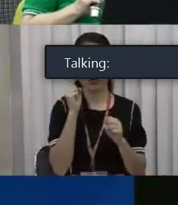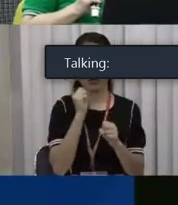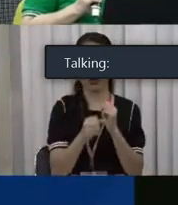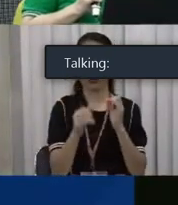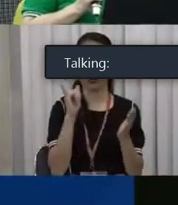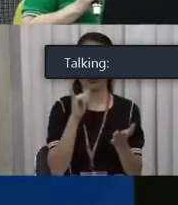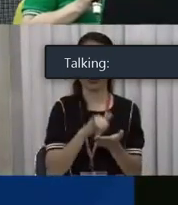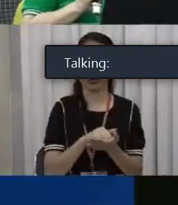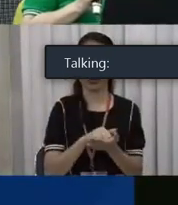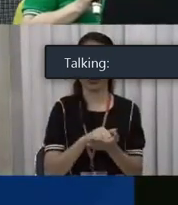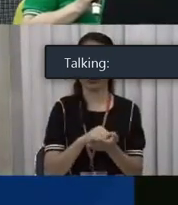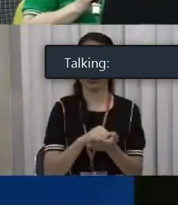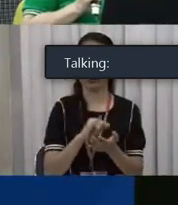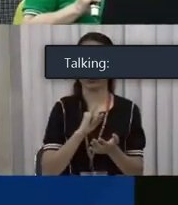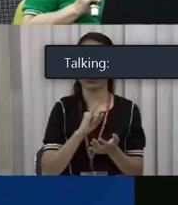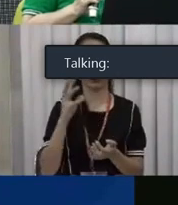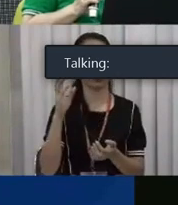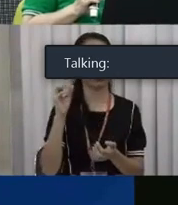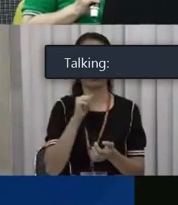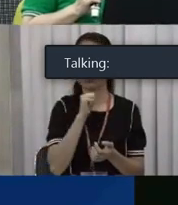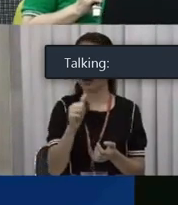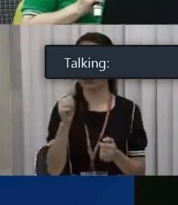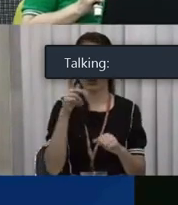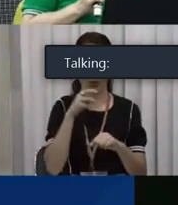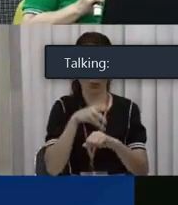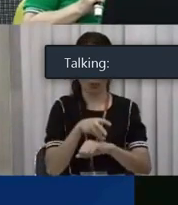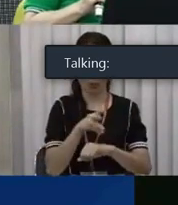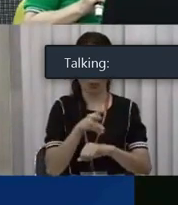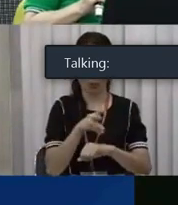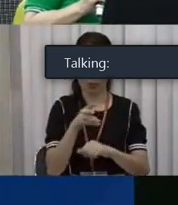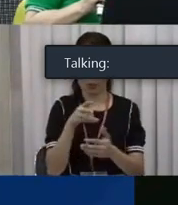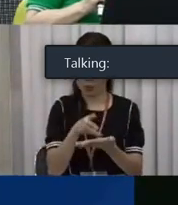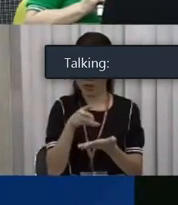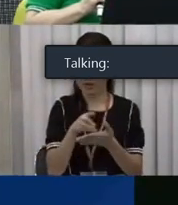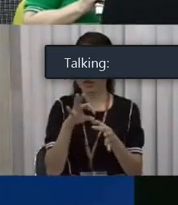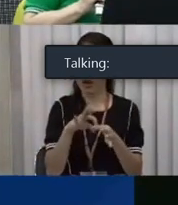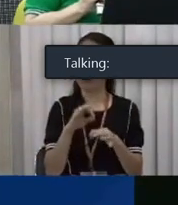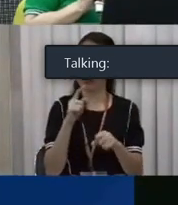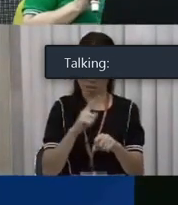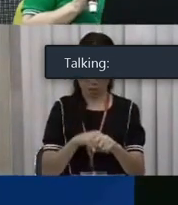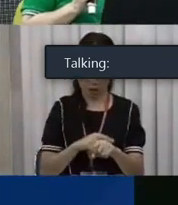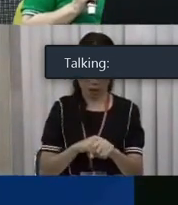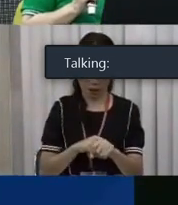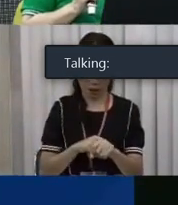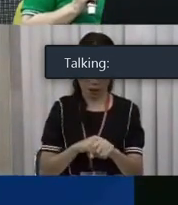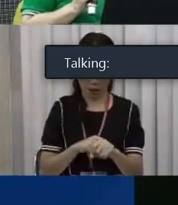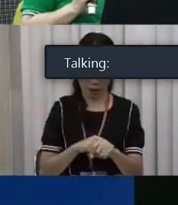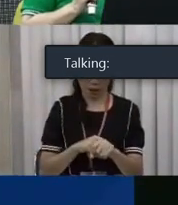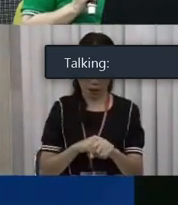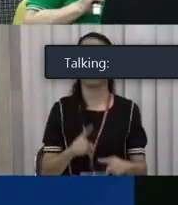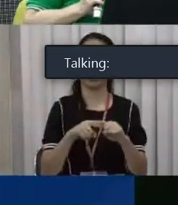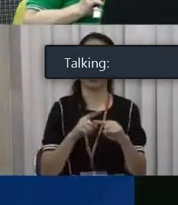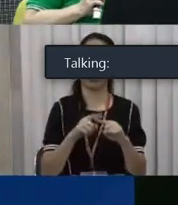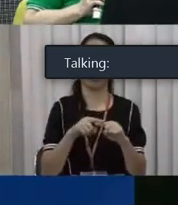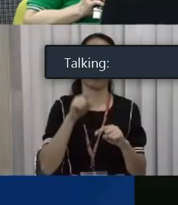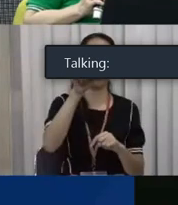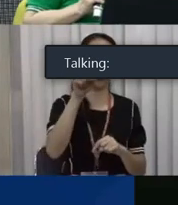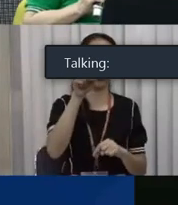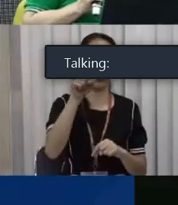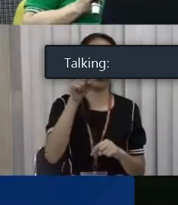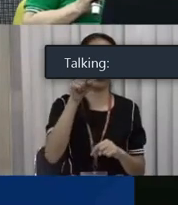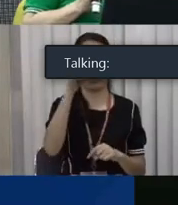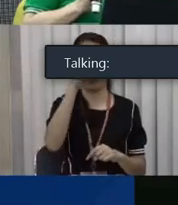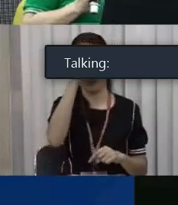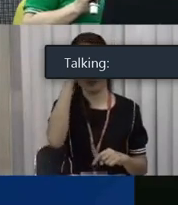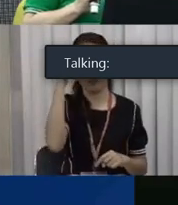ko qualified kay ang gipangita lalaki. So depende ra gyud na ninyo na ama nay mga contact numbers, susiho nato